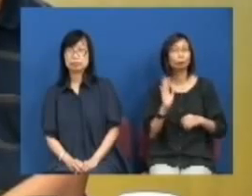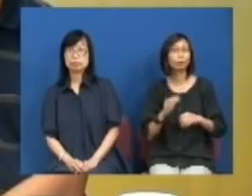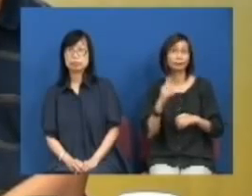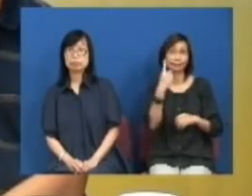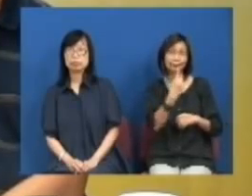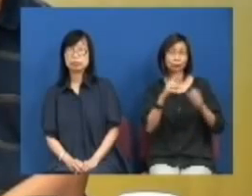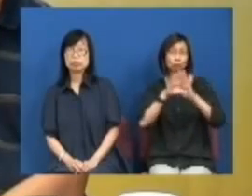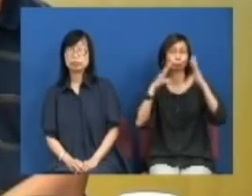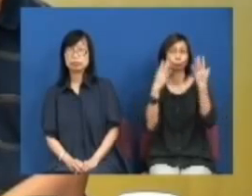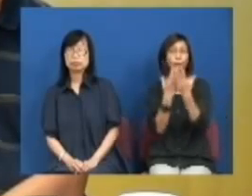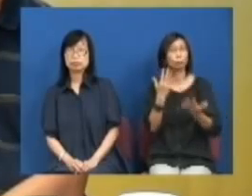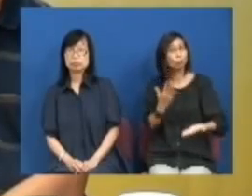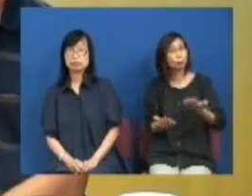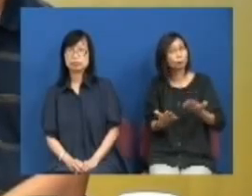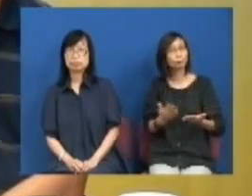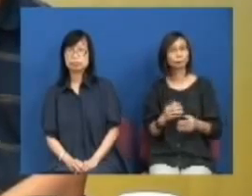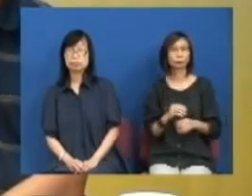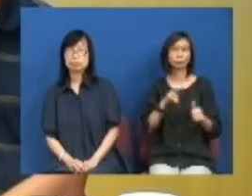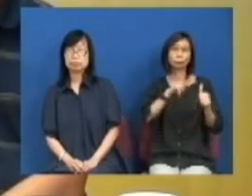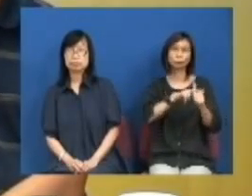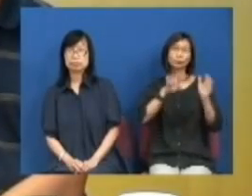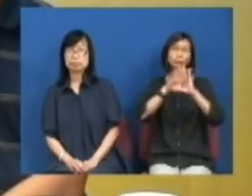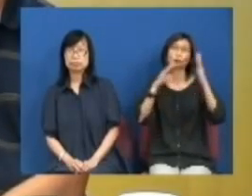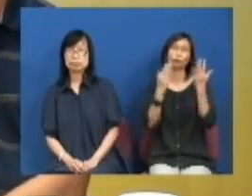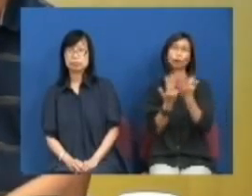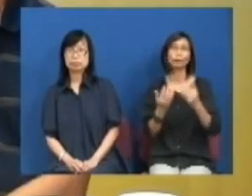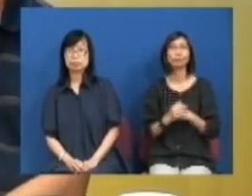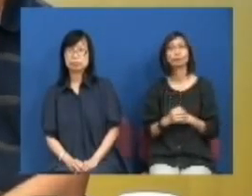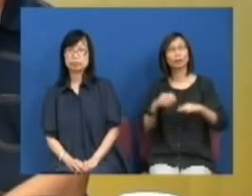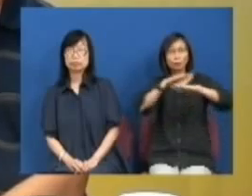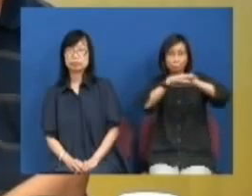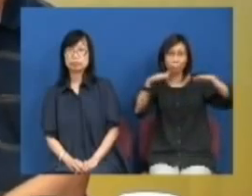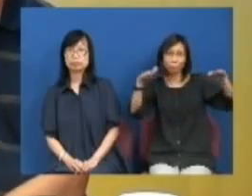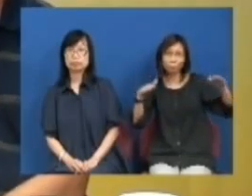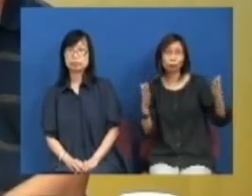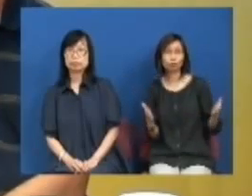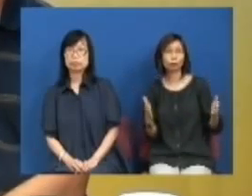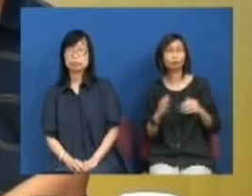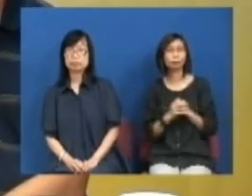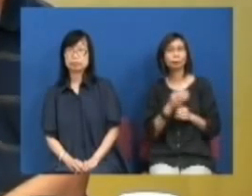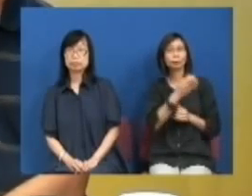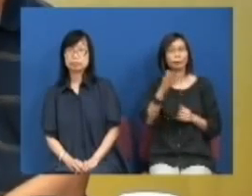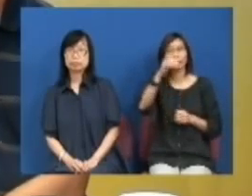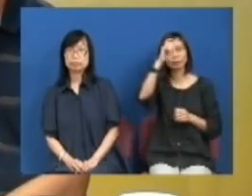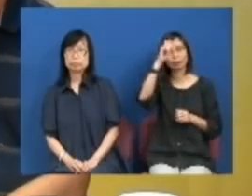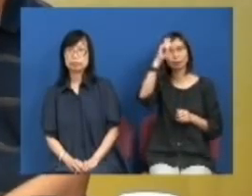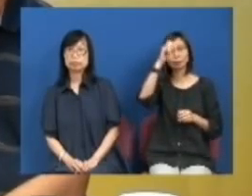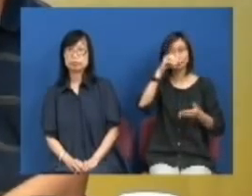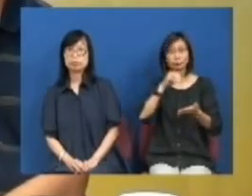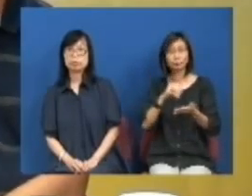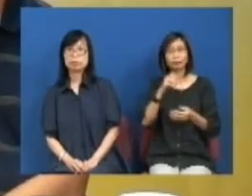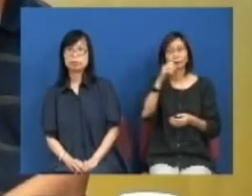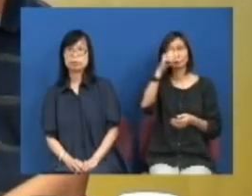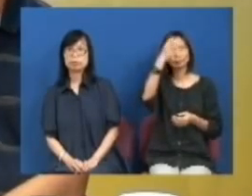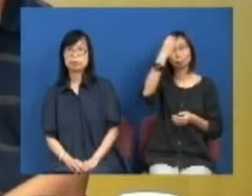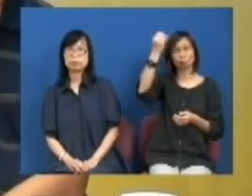樣嘢就係話，即係依一啲活動作為一個平台咧，係不斷提醒香港人咧，你遺忘歷史咧，遲早係俾歷史懲罰。咁依一